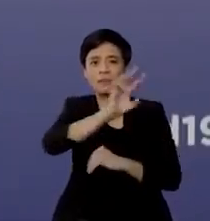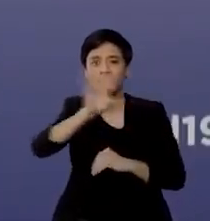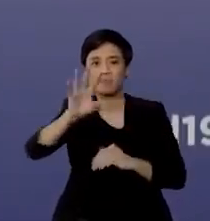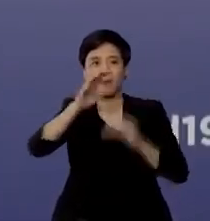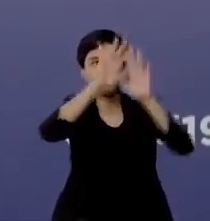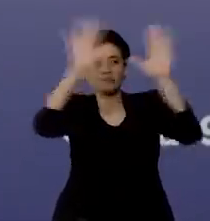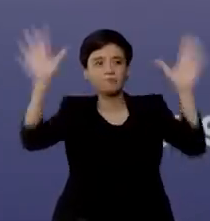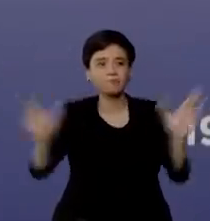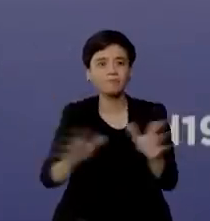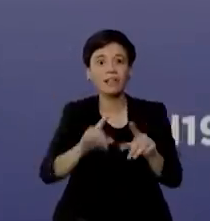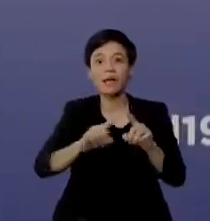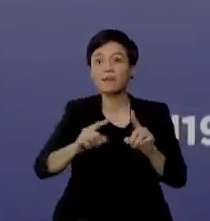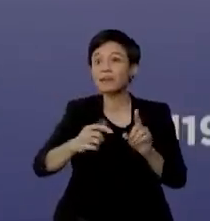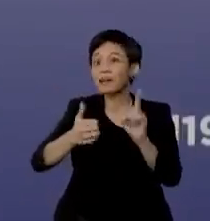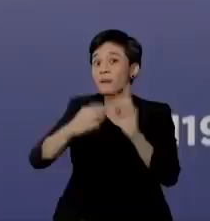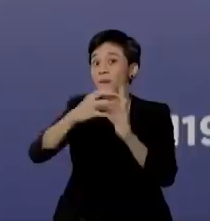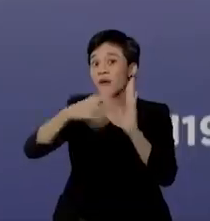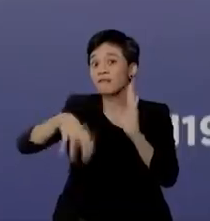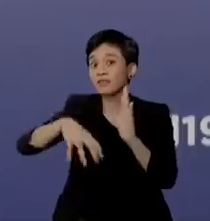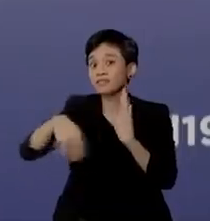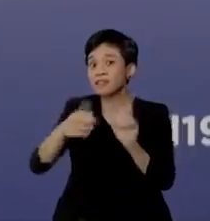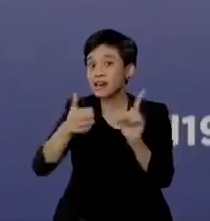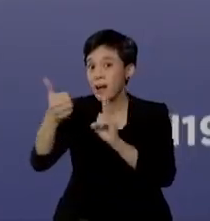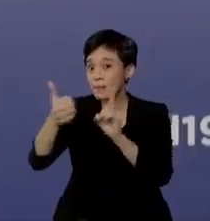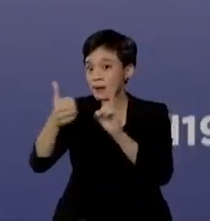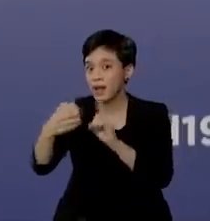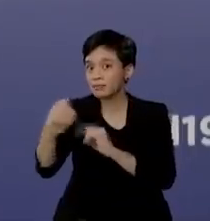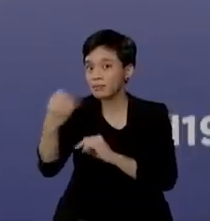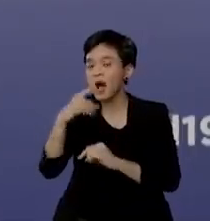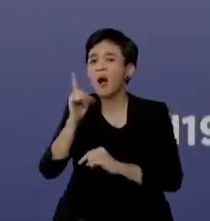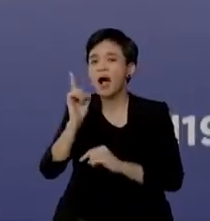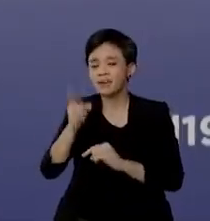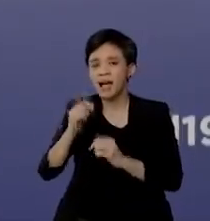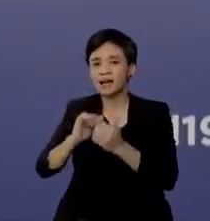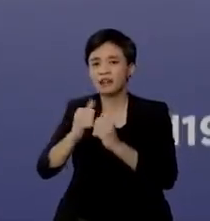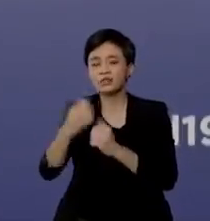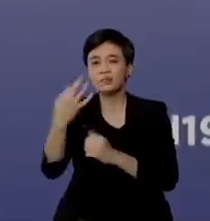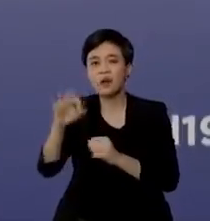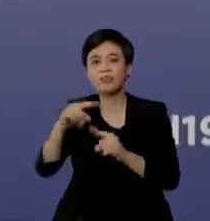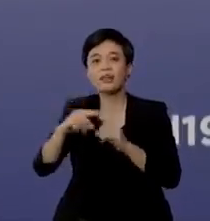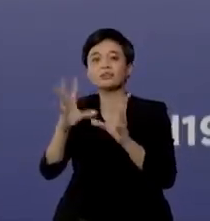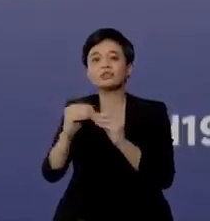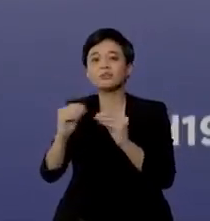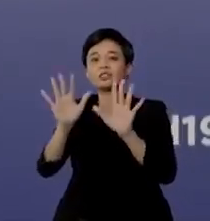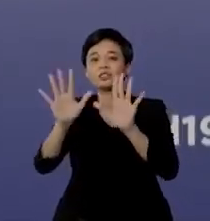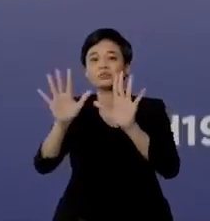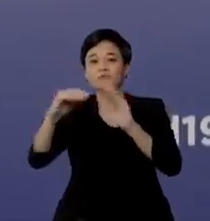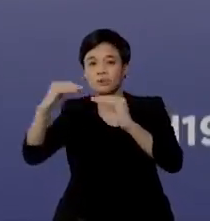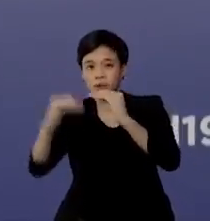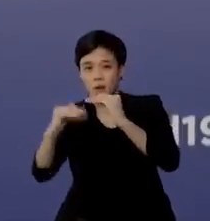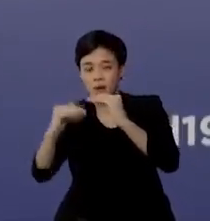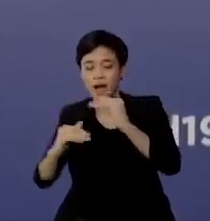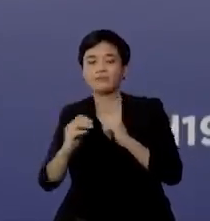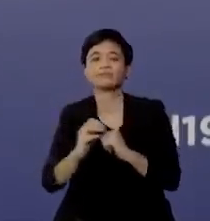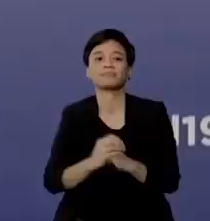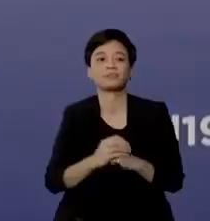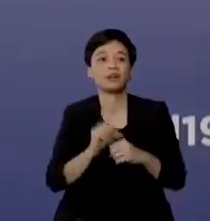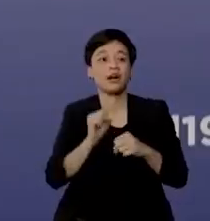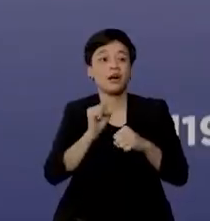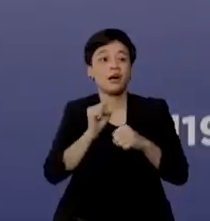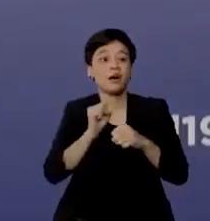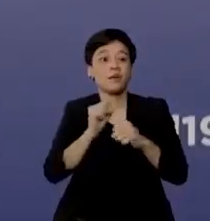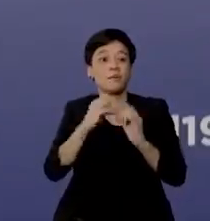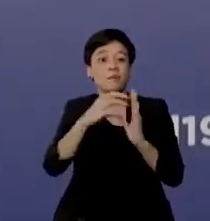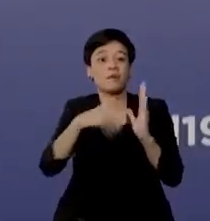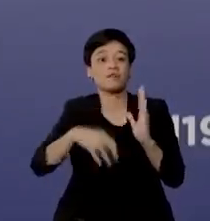16 provinsi yang hari ini melaporkan penambahan kasusnya di bawah 10 ada enam provinsi yang hari ini tidak